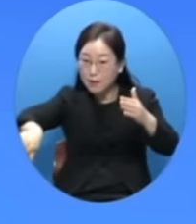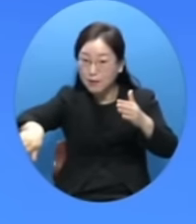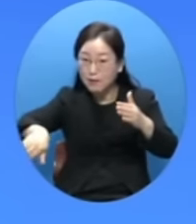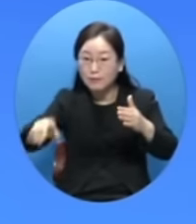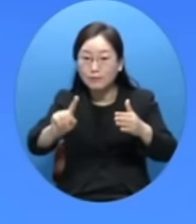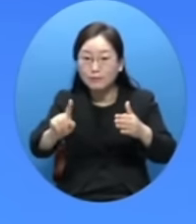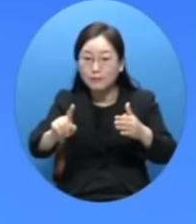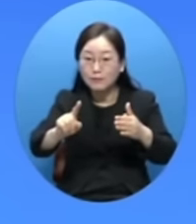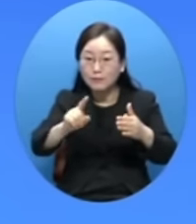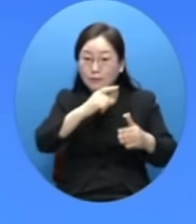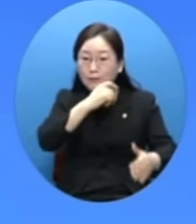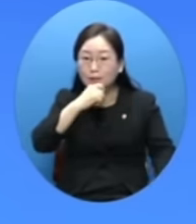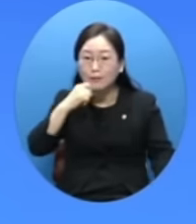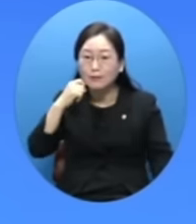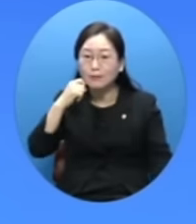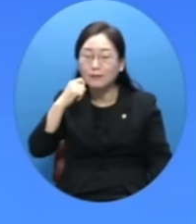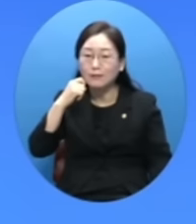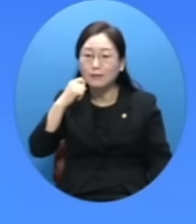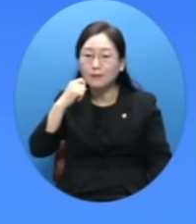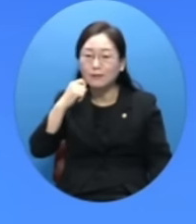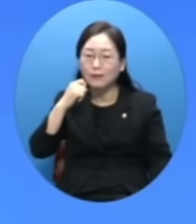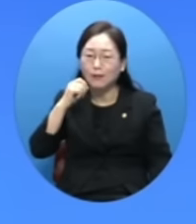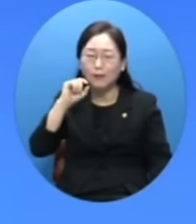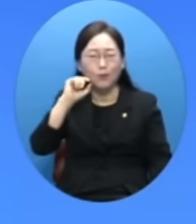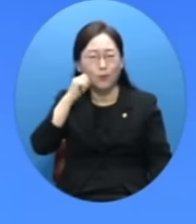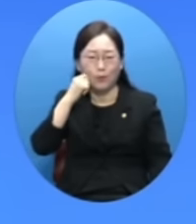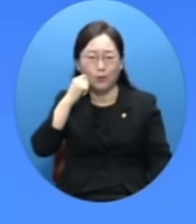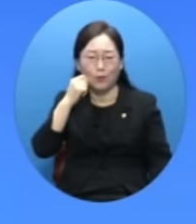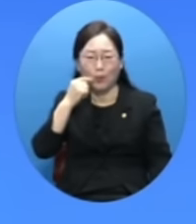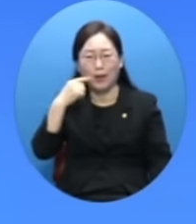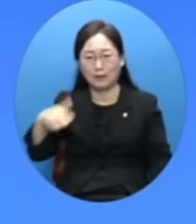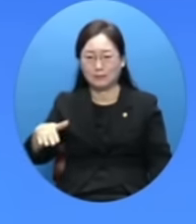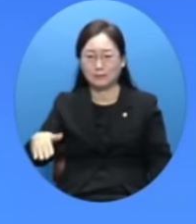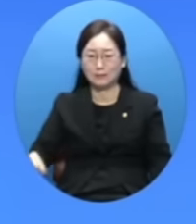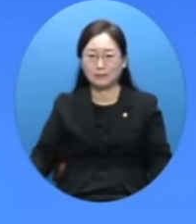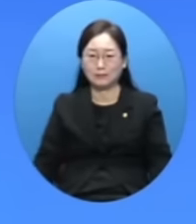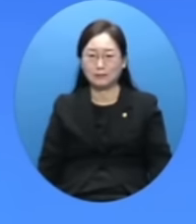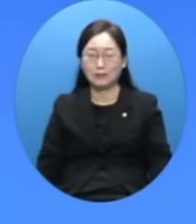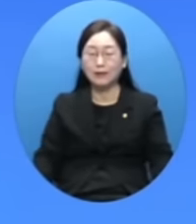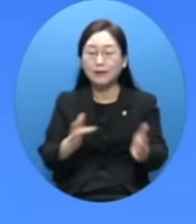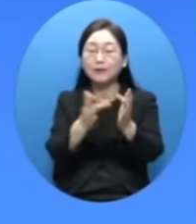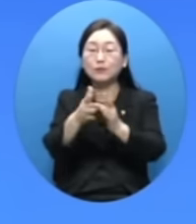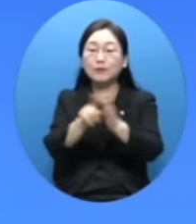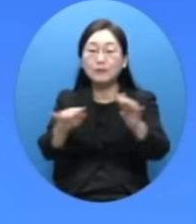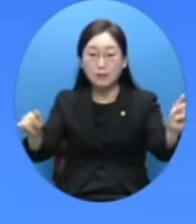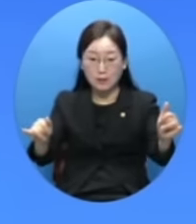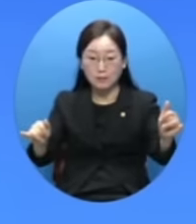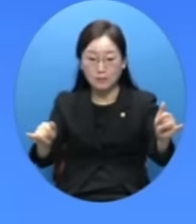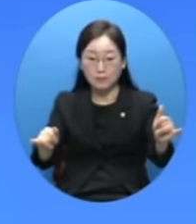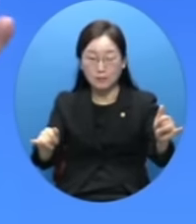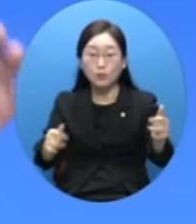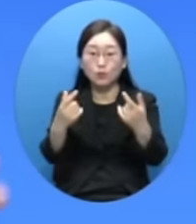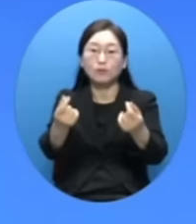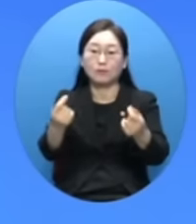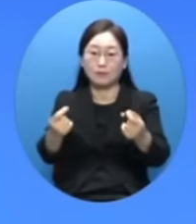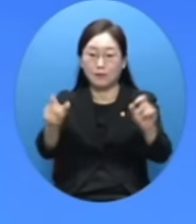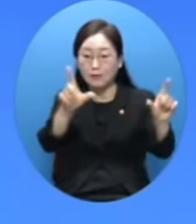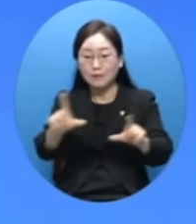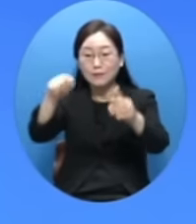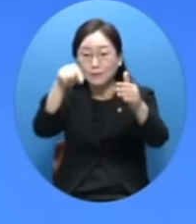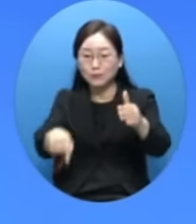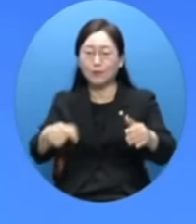맛을 낼 수가 없는 것처럼 우리 예수 믿는 사람들이 있는 곳에 삶의